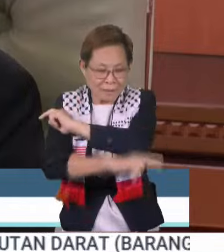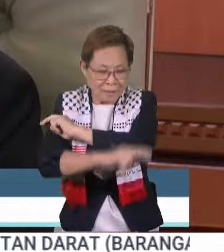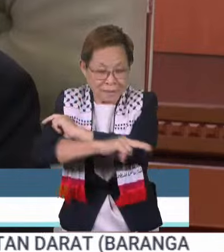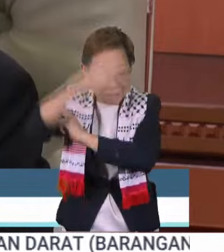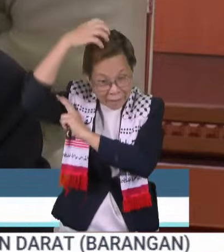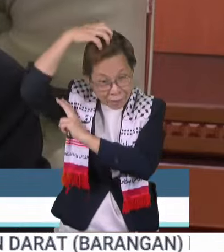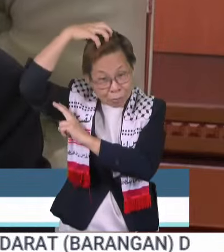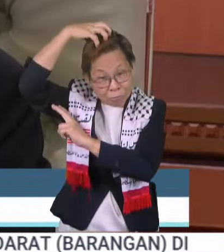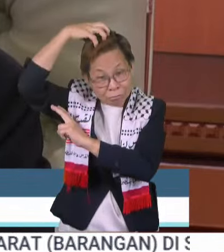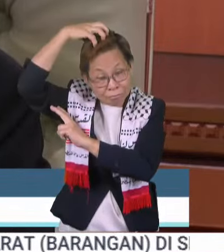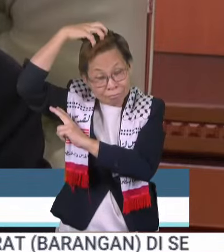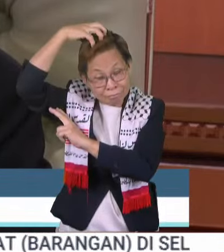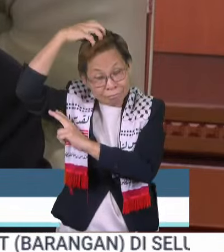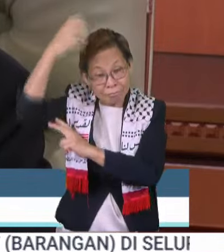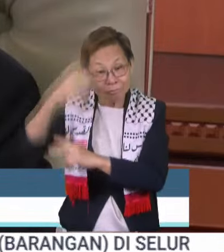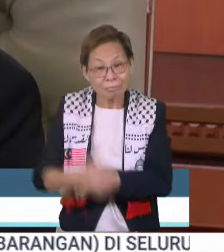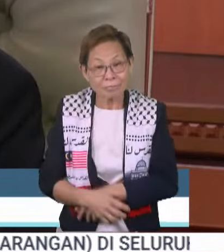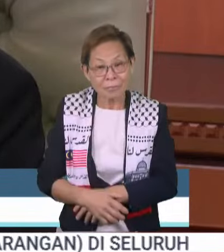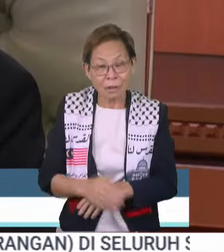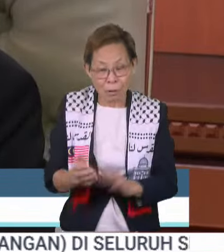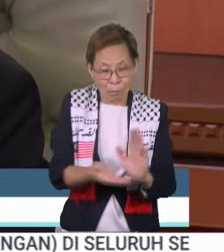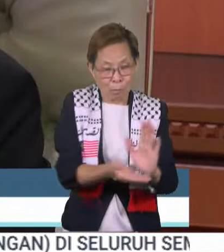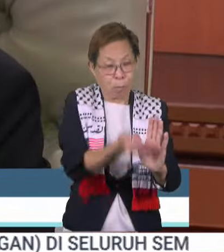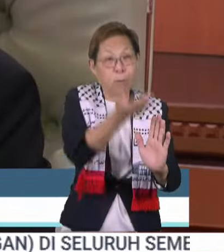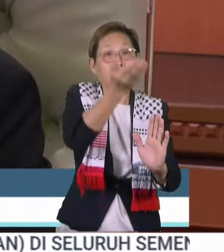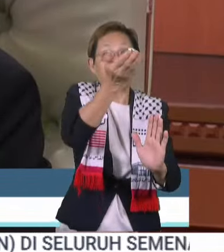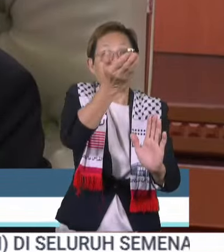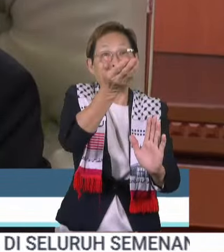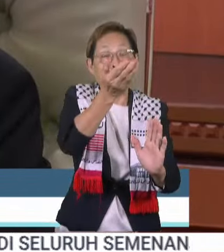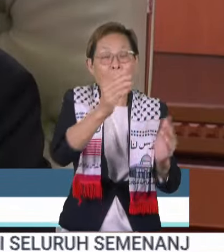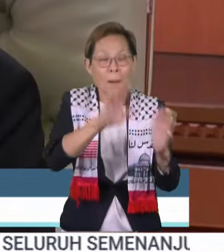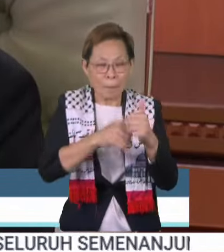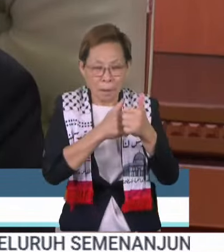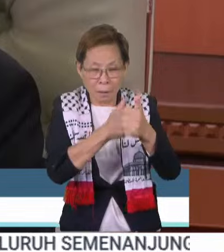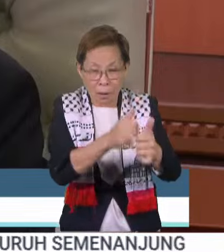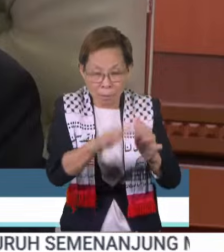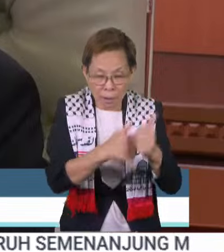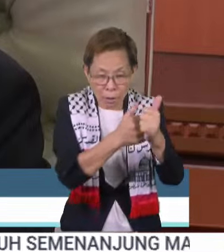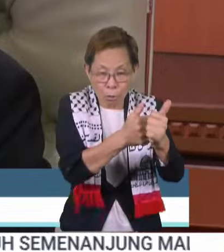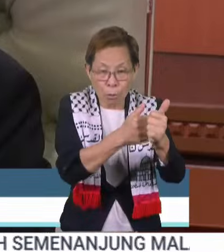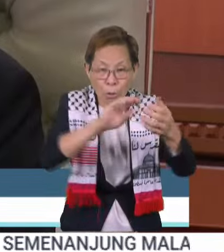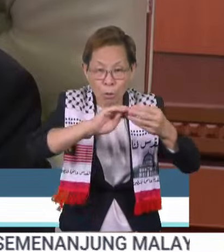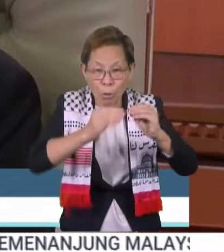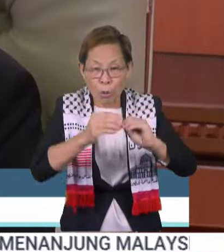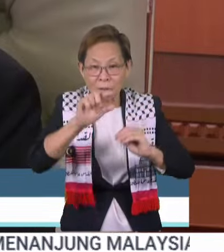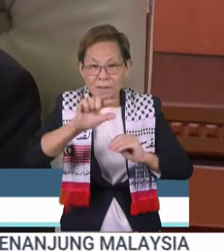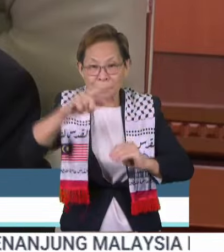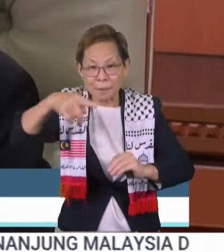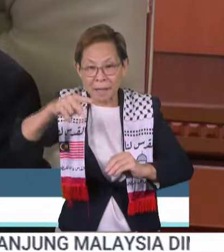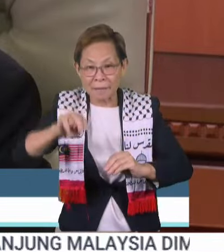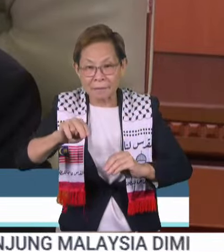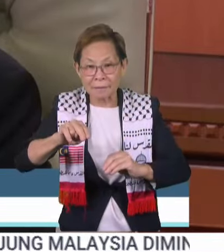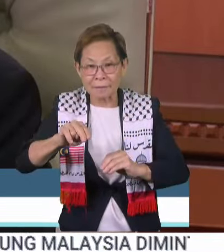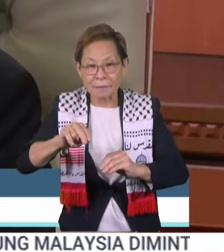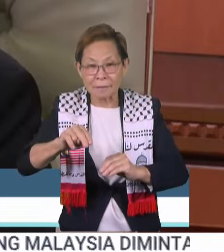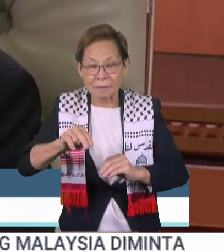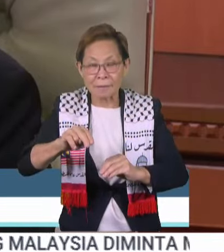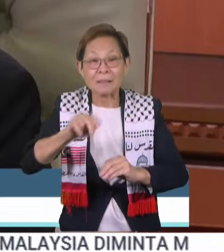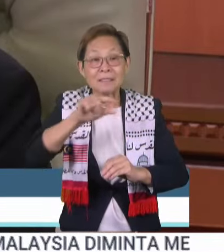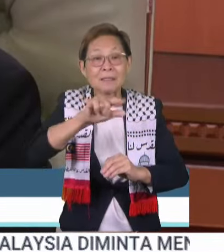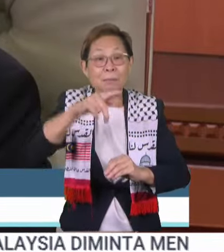Selangor adalah meningkat berdasarkan indeks Grade Purata